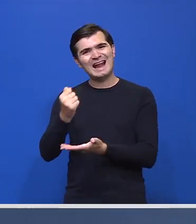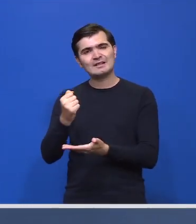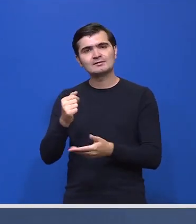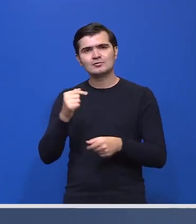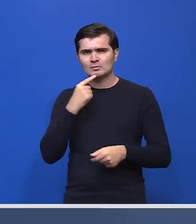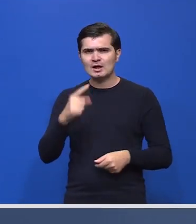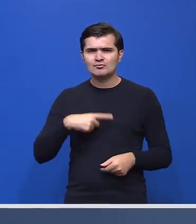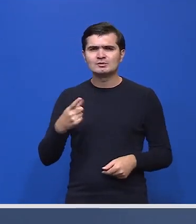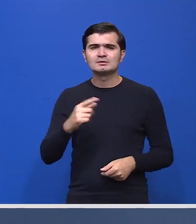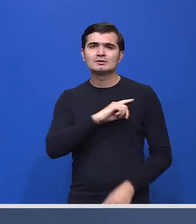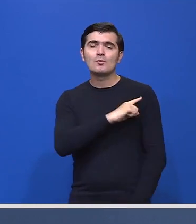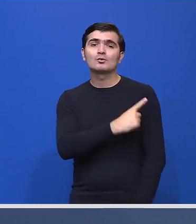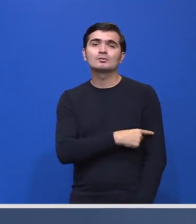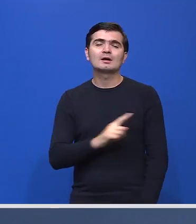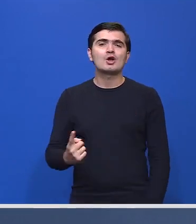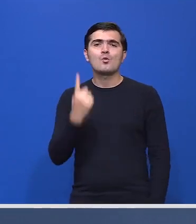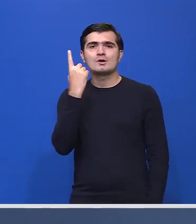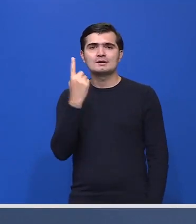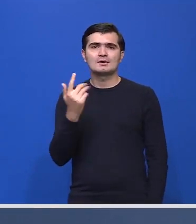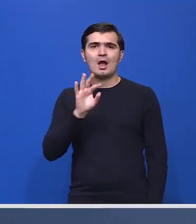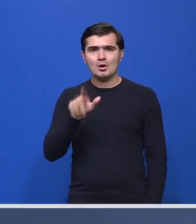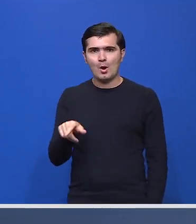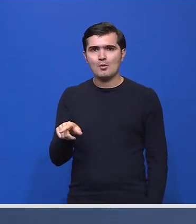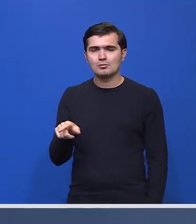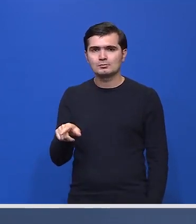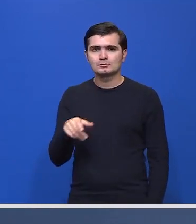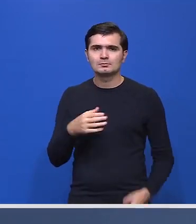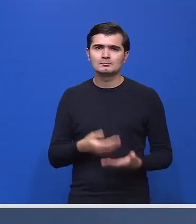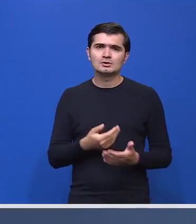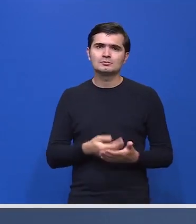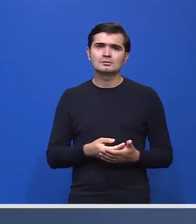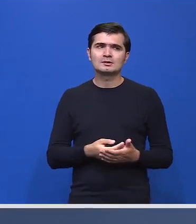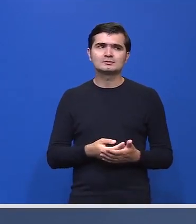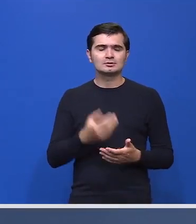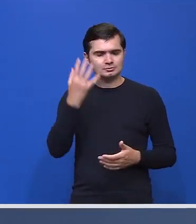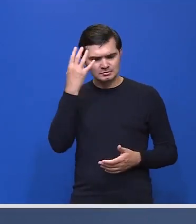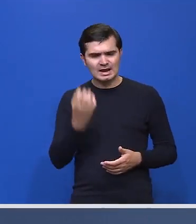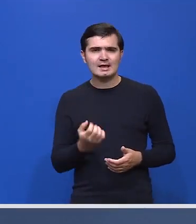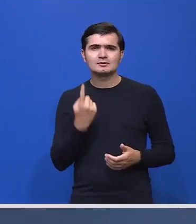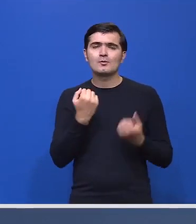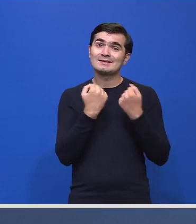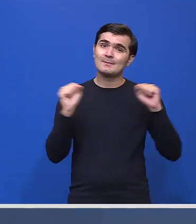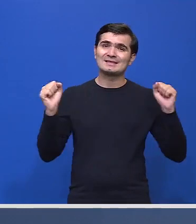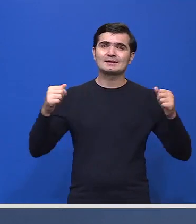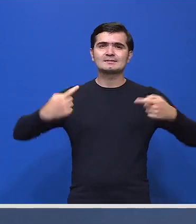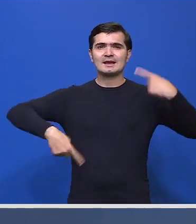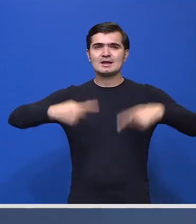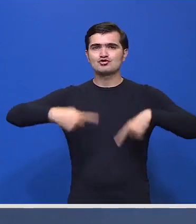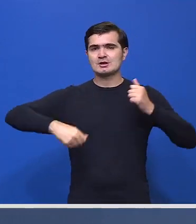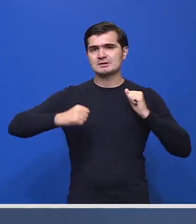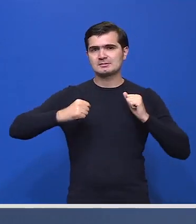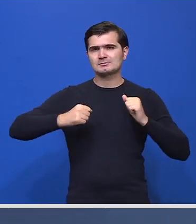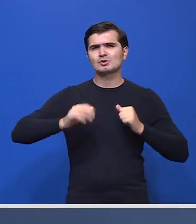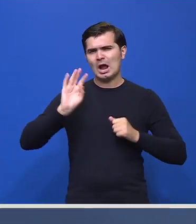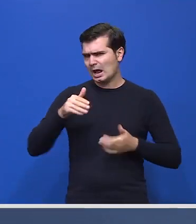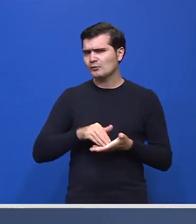este oportunitatea unică pe care o au pentru ca să-și creeze independența energetică de care